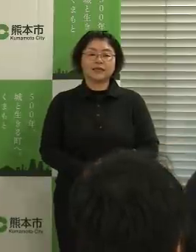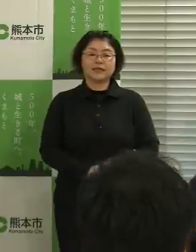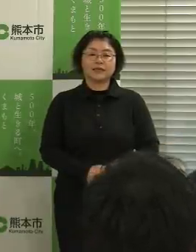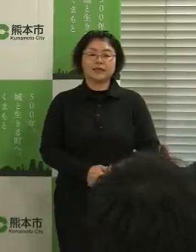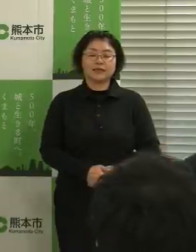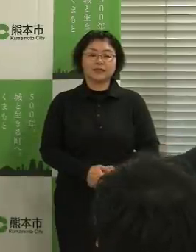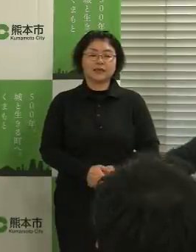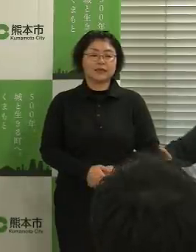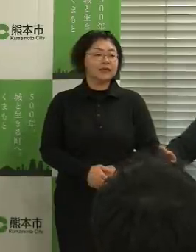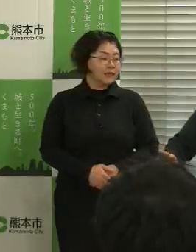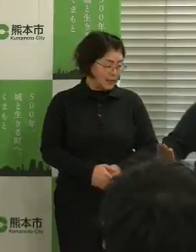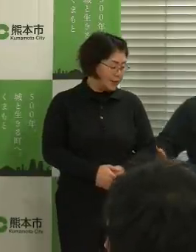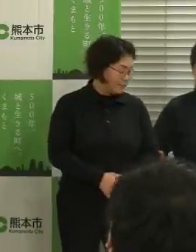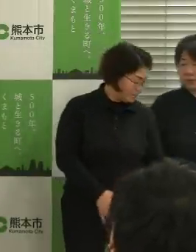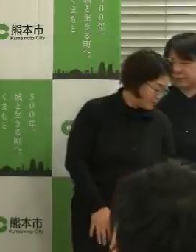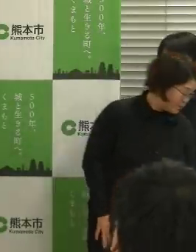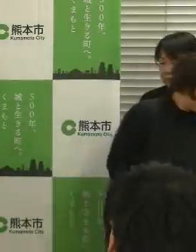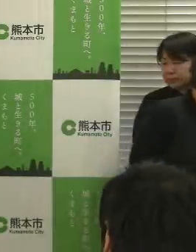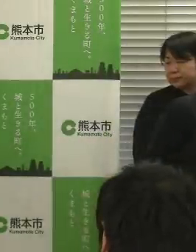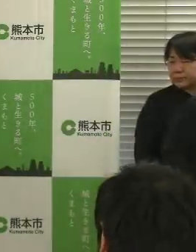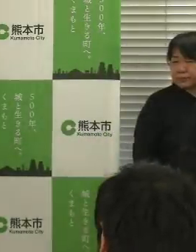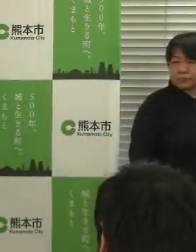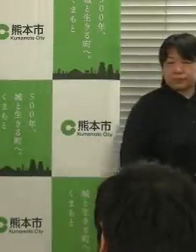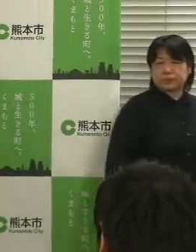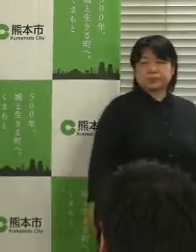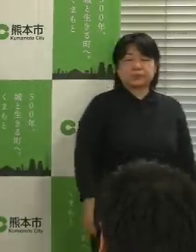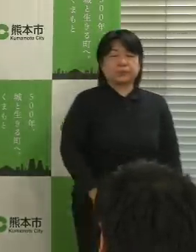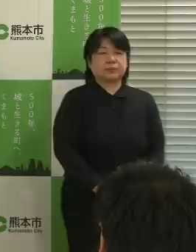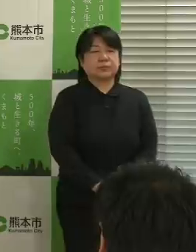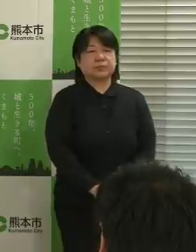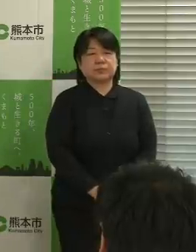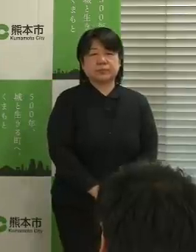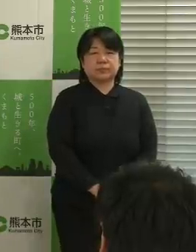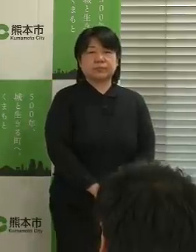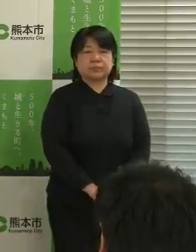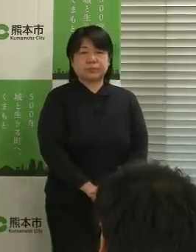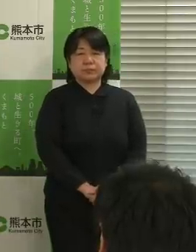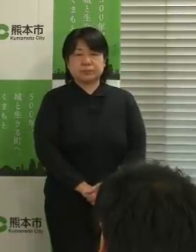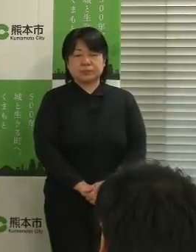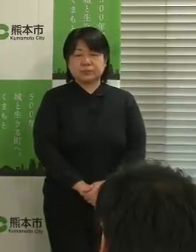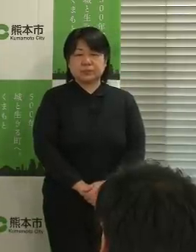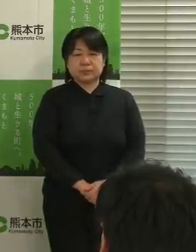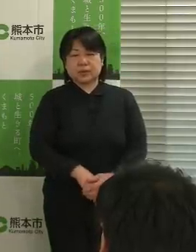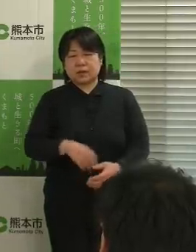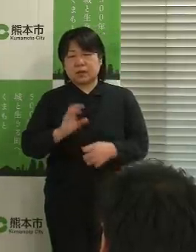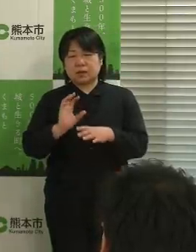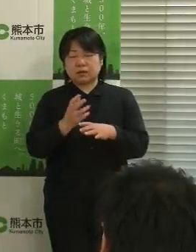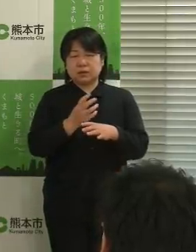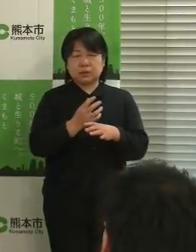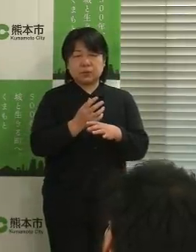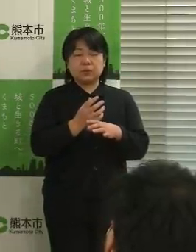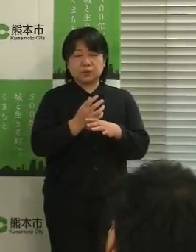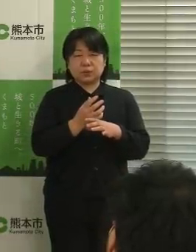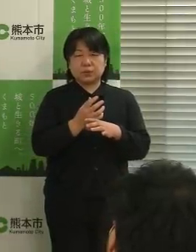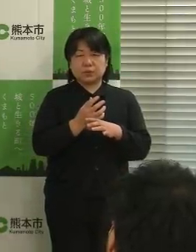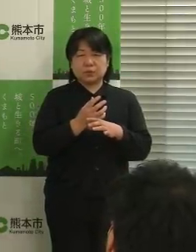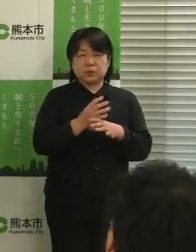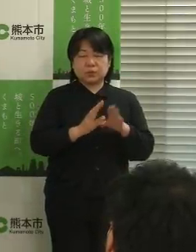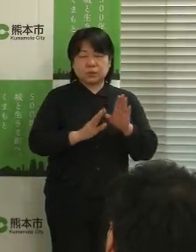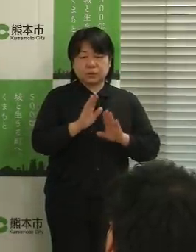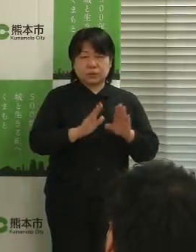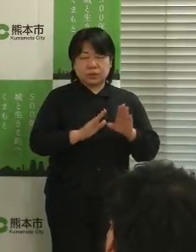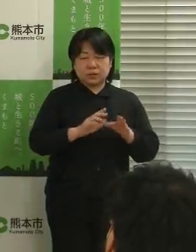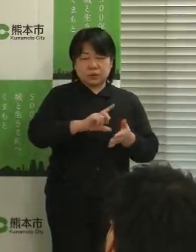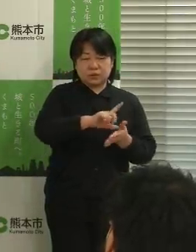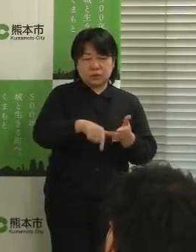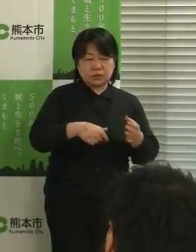はい、 今さんの、まあ、緊急の事態ということで地域経済への影